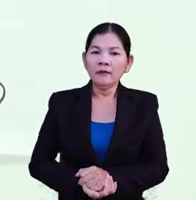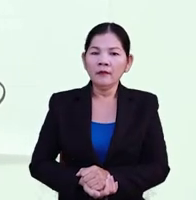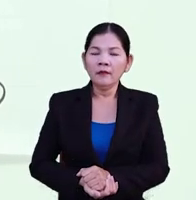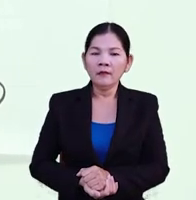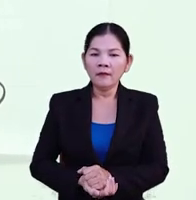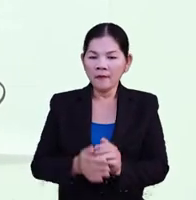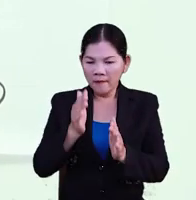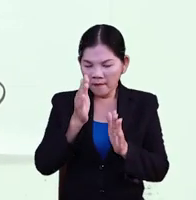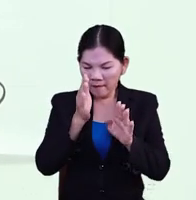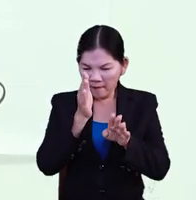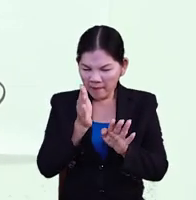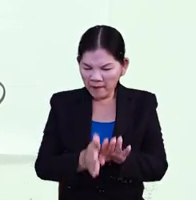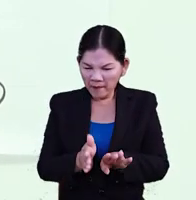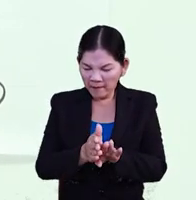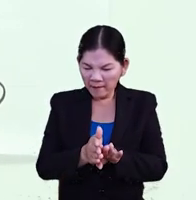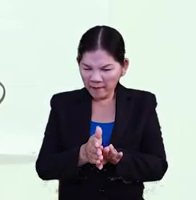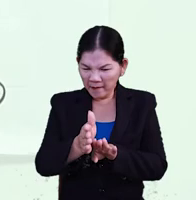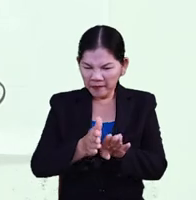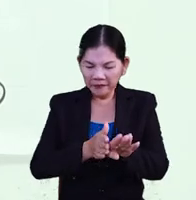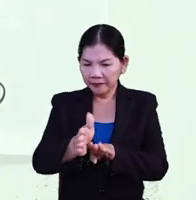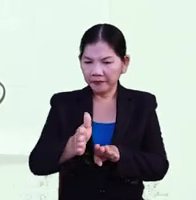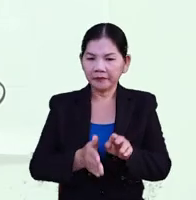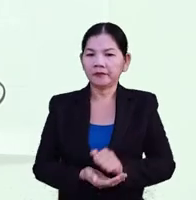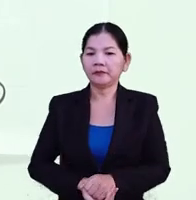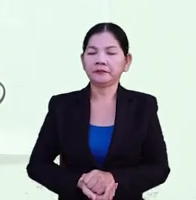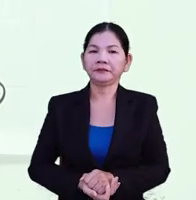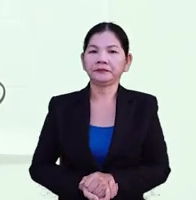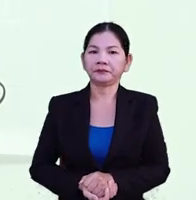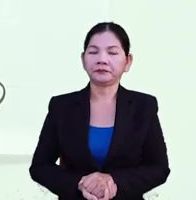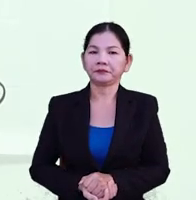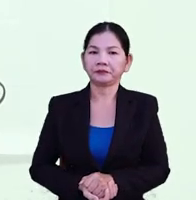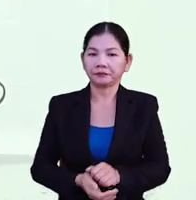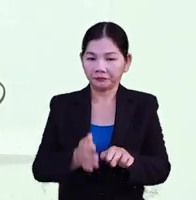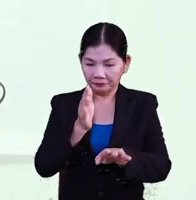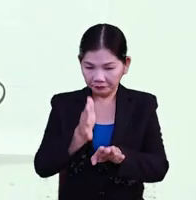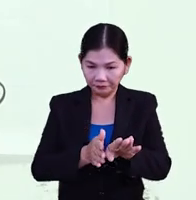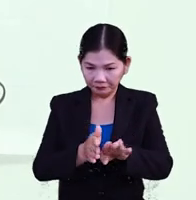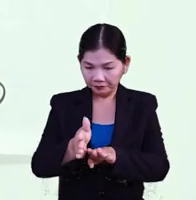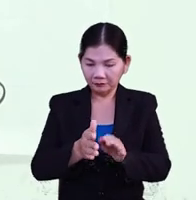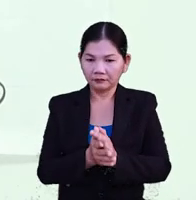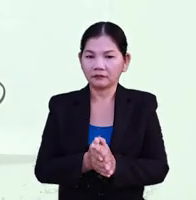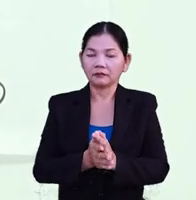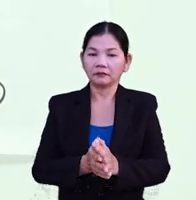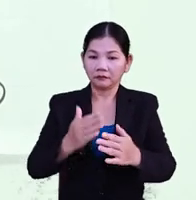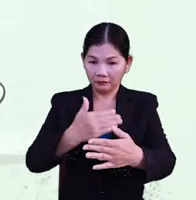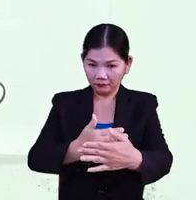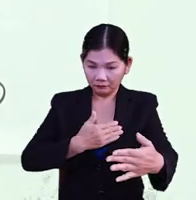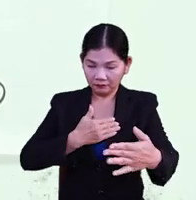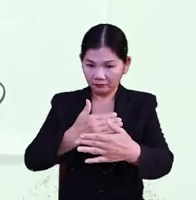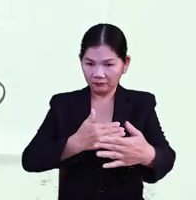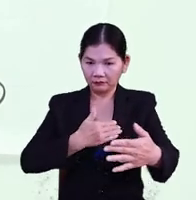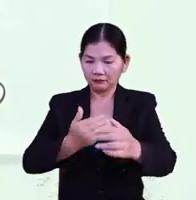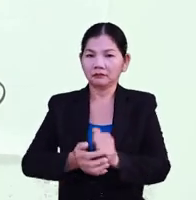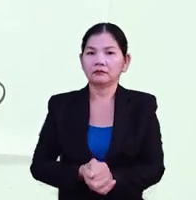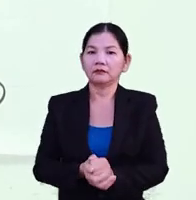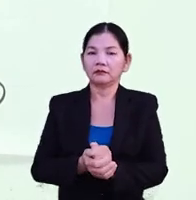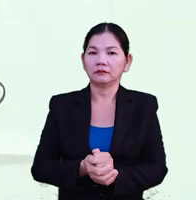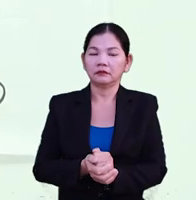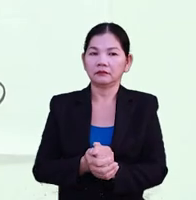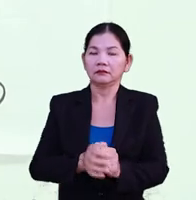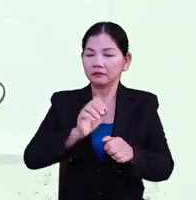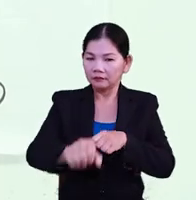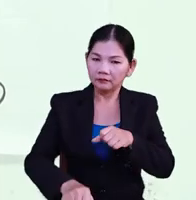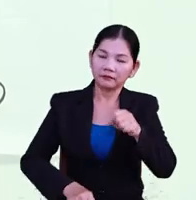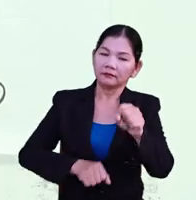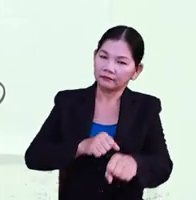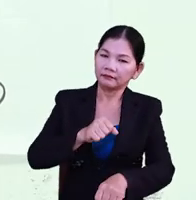ខាងខាងចាគឺខាងខាងក្រោយណាកូនណាចាអញ្ចឹងនេះគេកំពុ